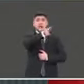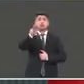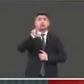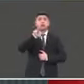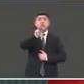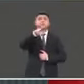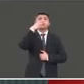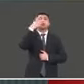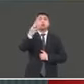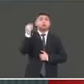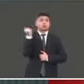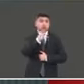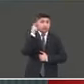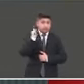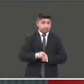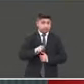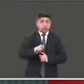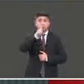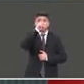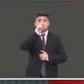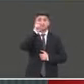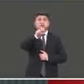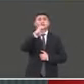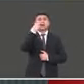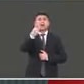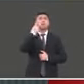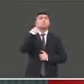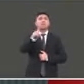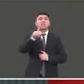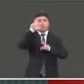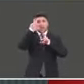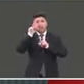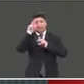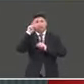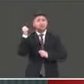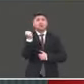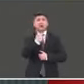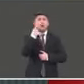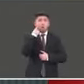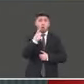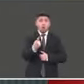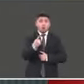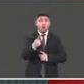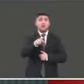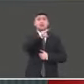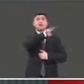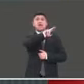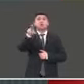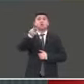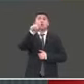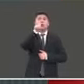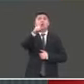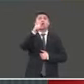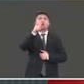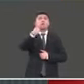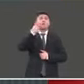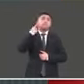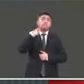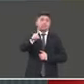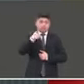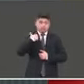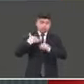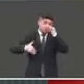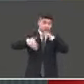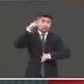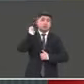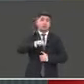774 E 180 mm olan yatak kapasitesini 719 bin E bir